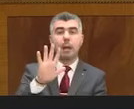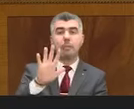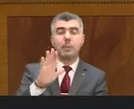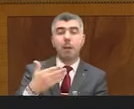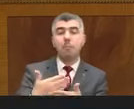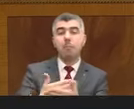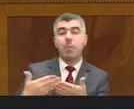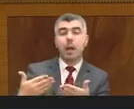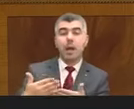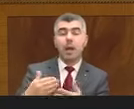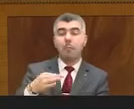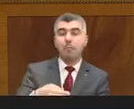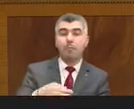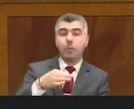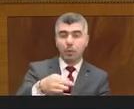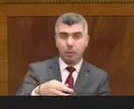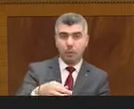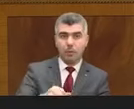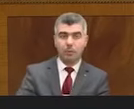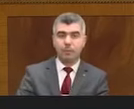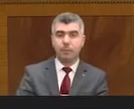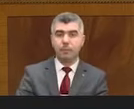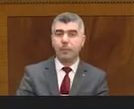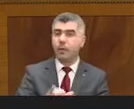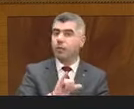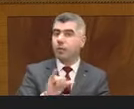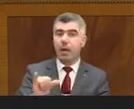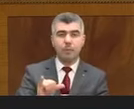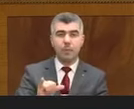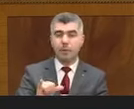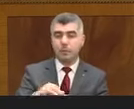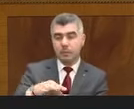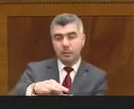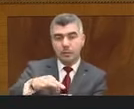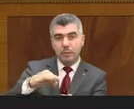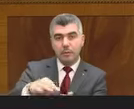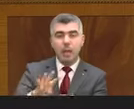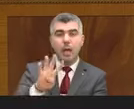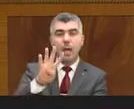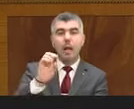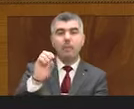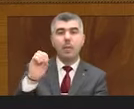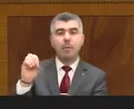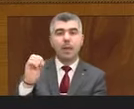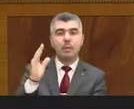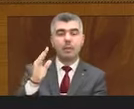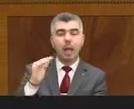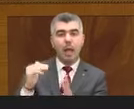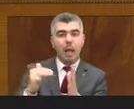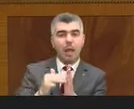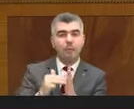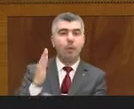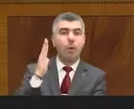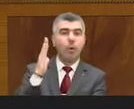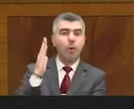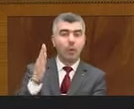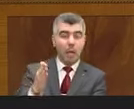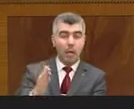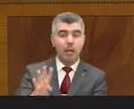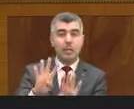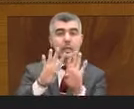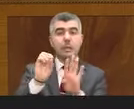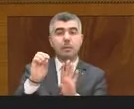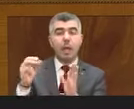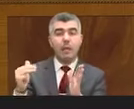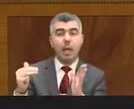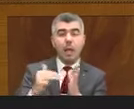متر مكعب. وهذا الشيء ما يمكنناش يكون عندنا السقي ديال أكثر من 400 ألف هكتار مقارنة مع 800 ألف